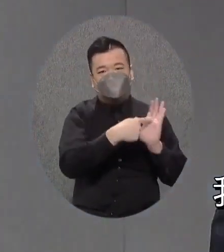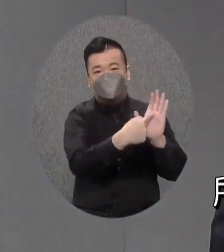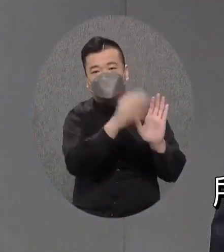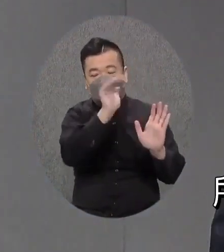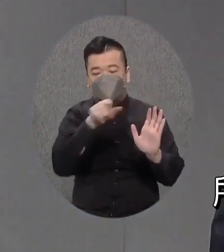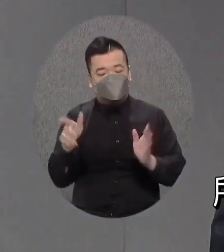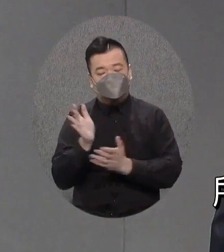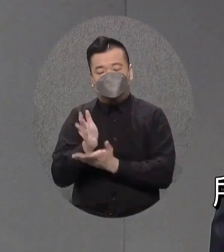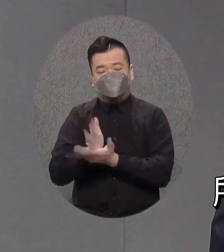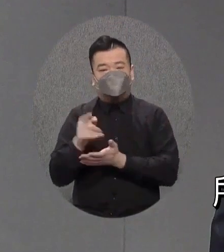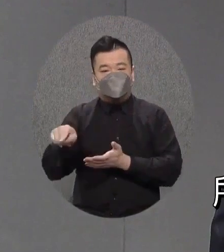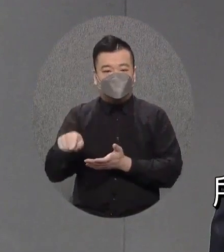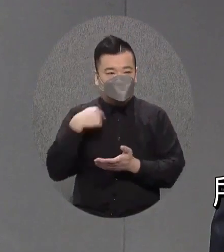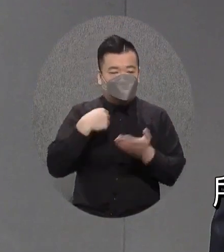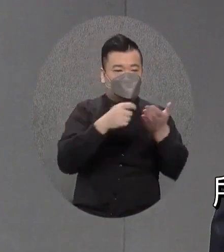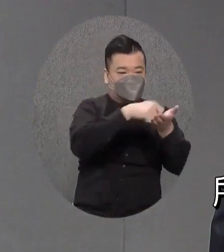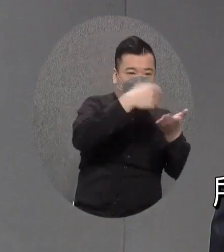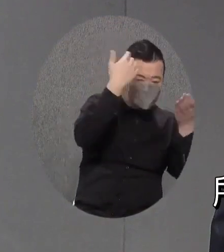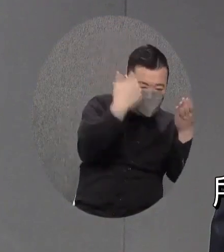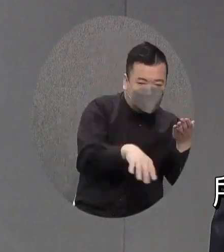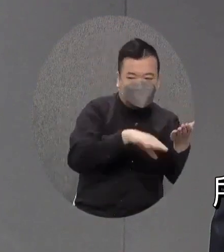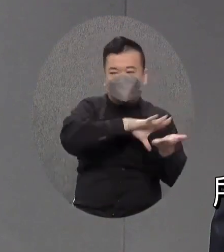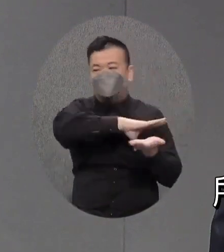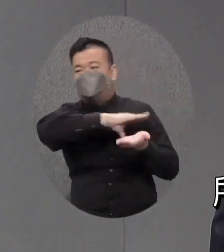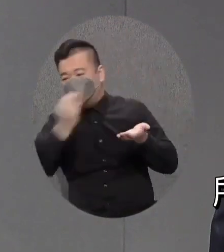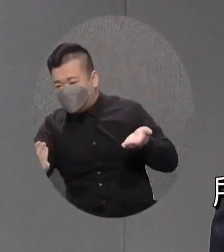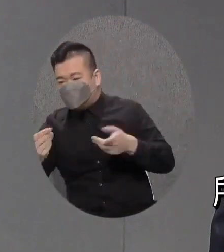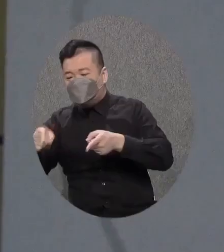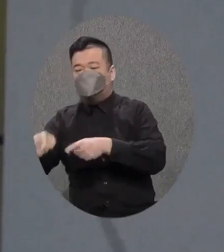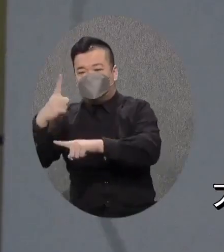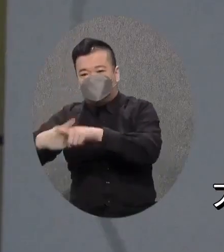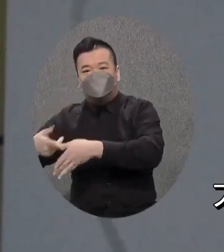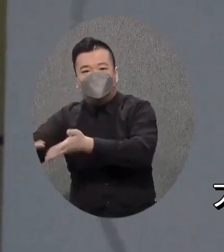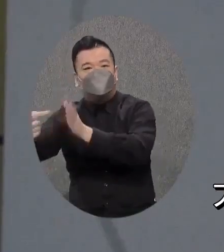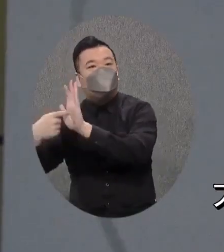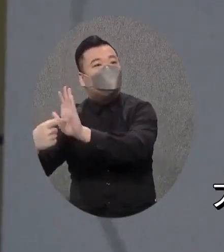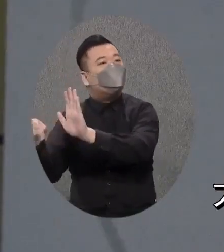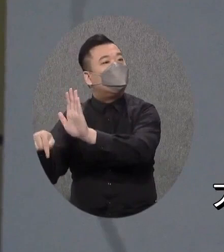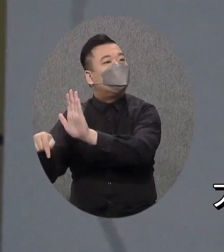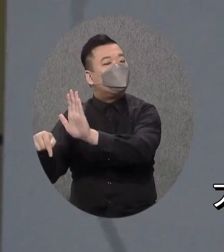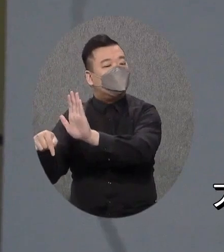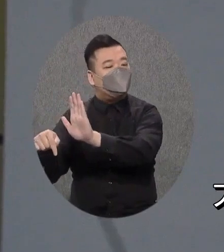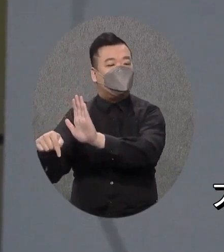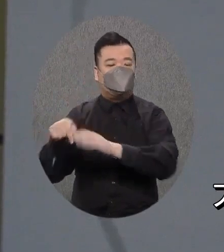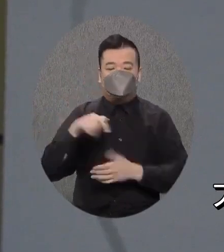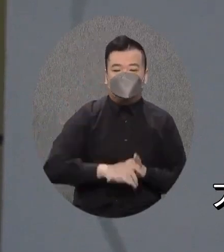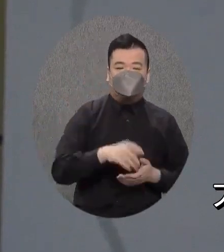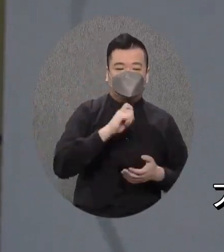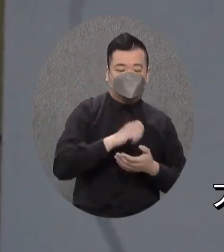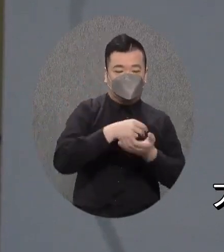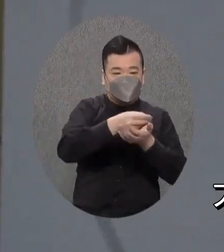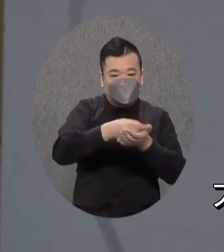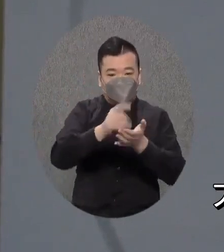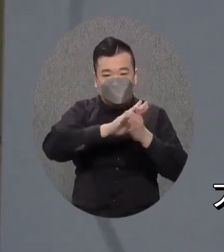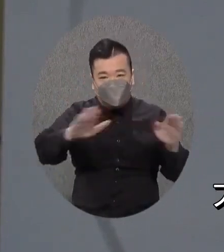嘅。咁所以版畫咧係具有一種叫間接性嘅特徵嘅。咁版畫咧亦都大家